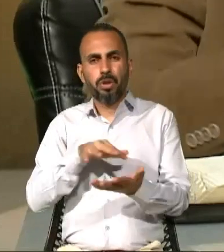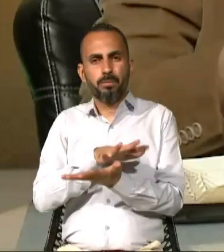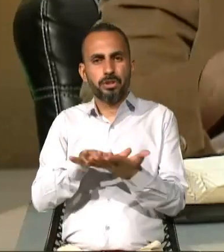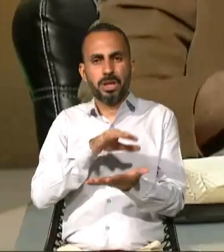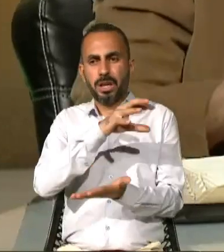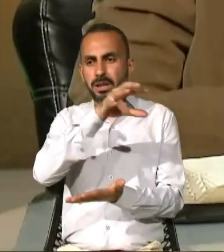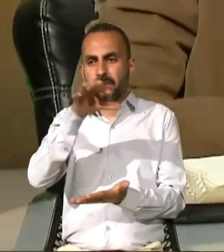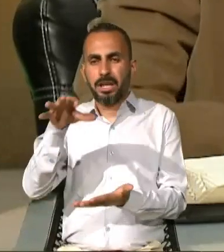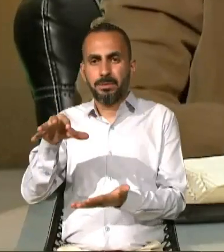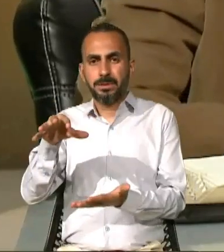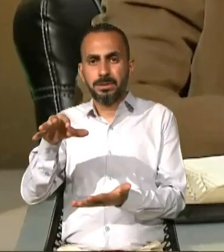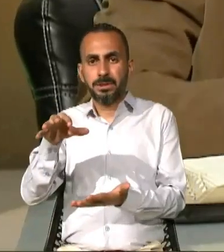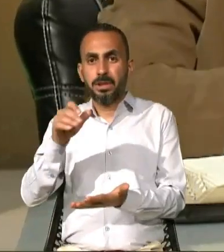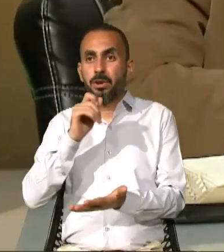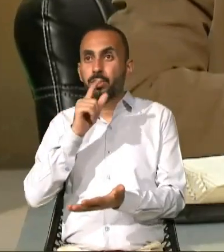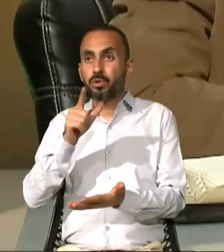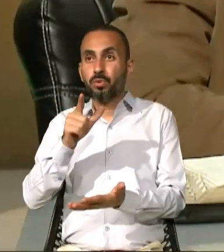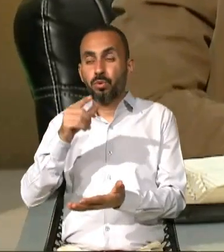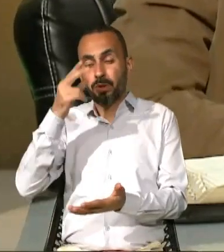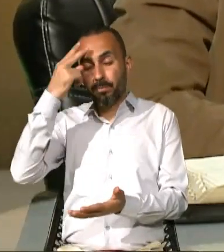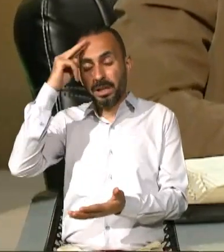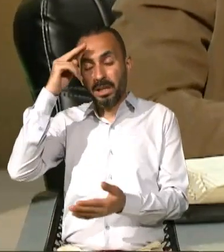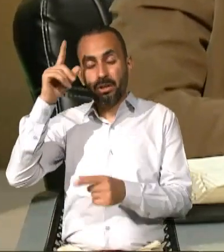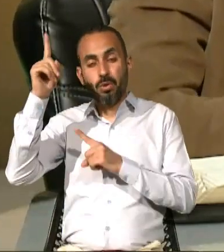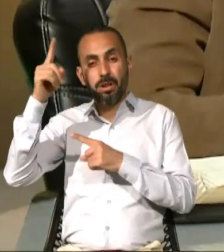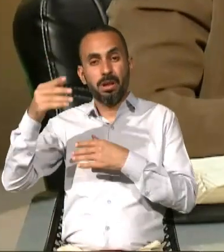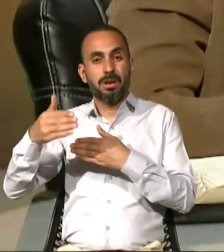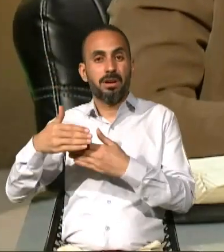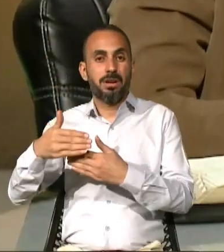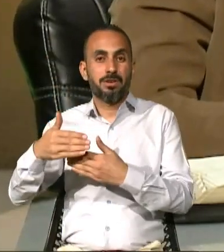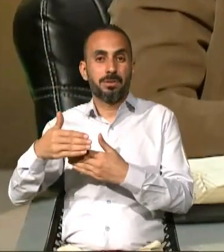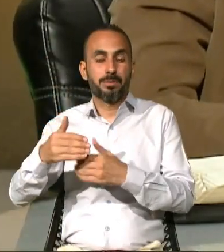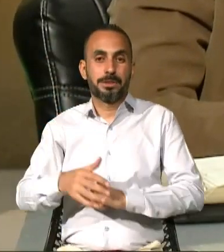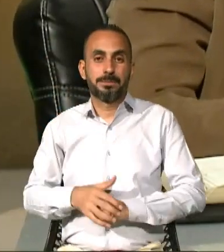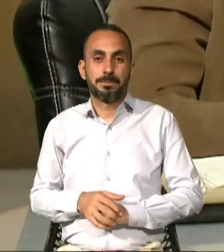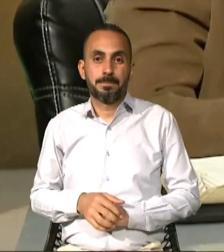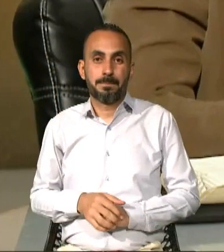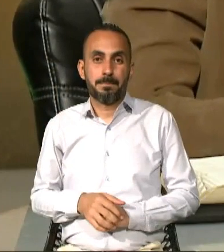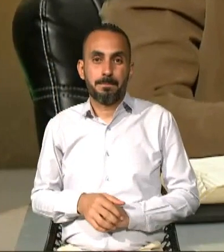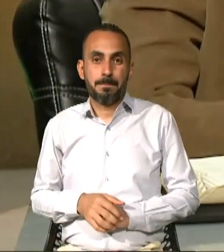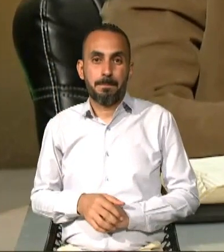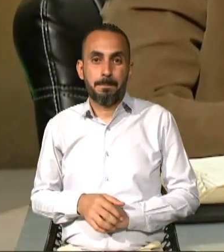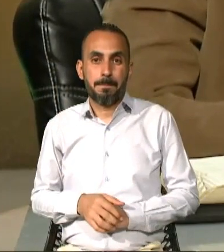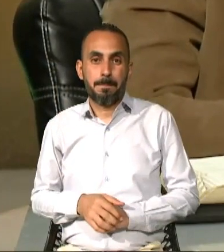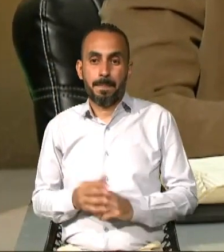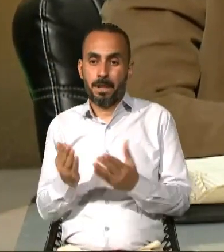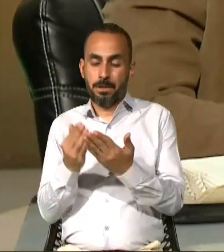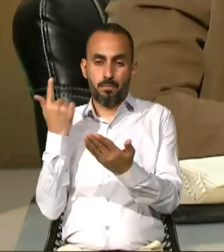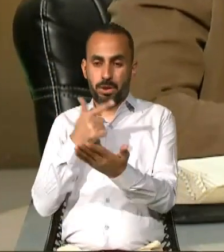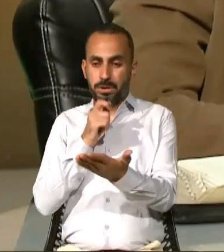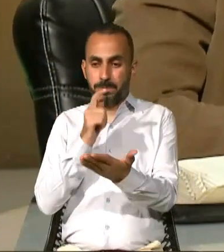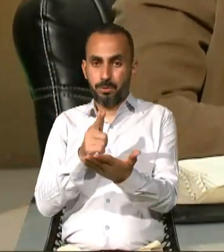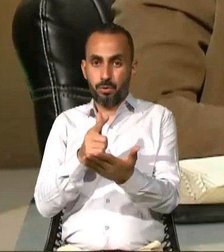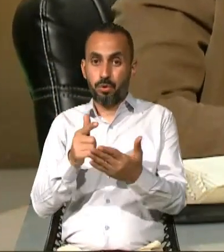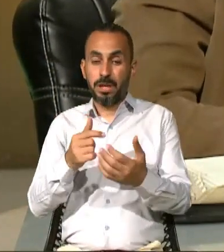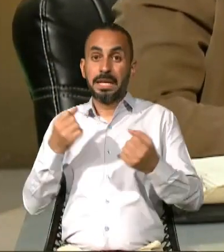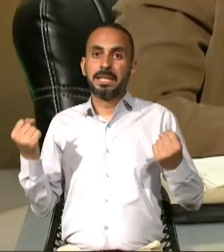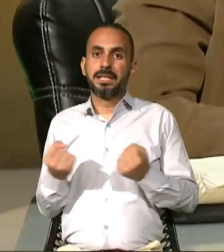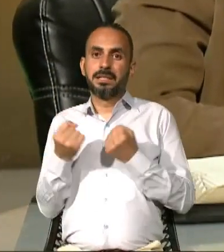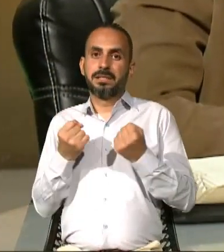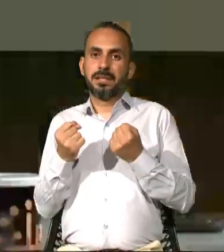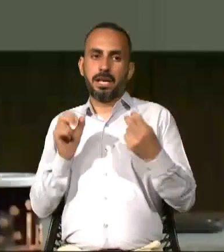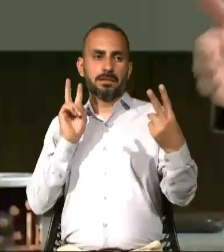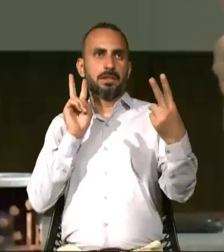المسيح. أنت في استعداد أو بلغة الكاتب الجميل عاموس استعد للقاء إلهك. طيب